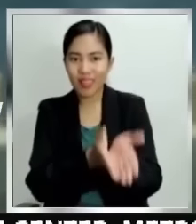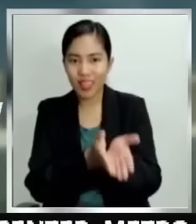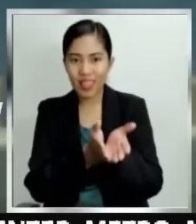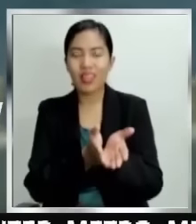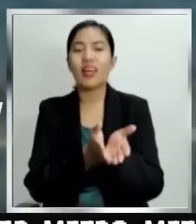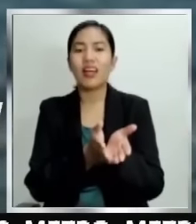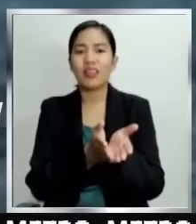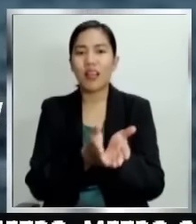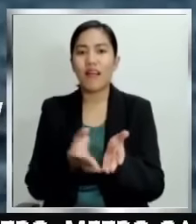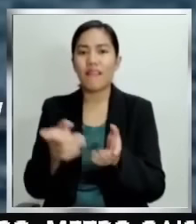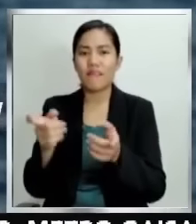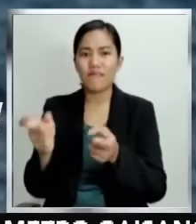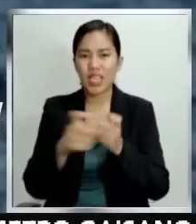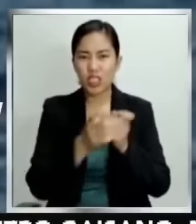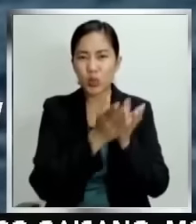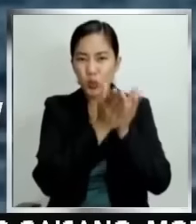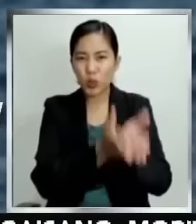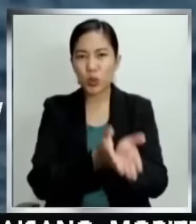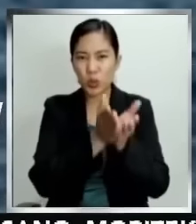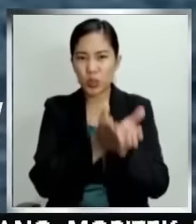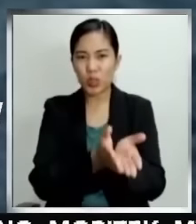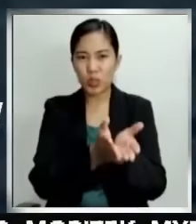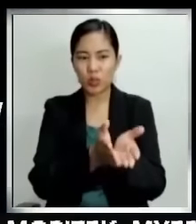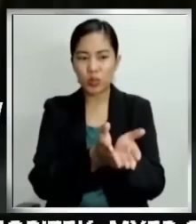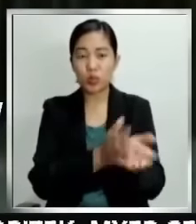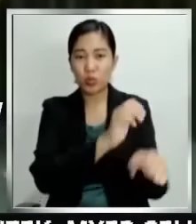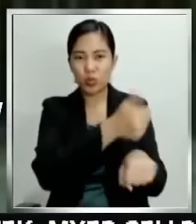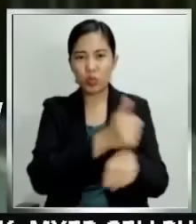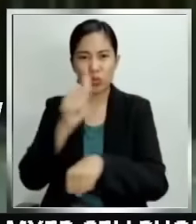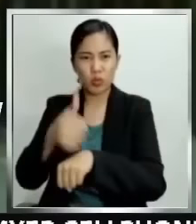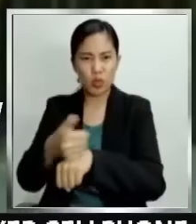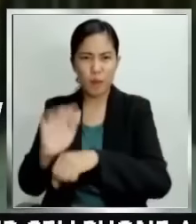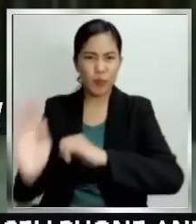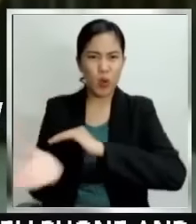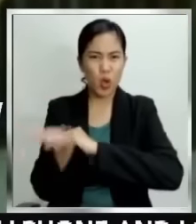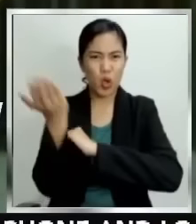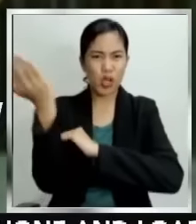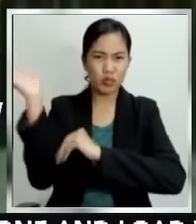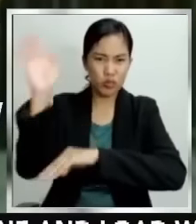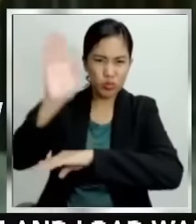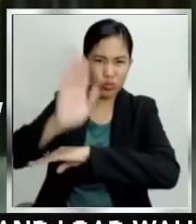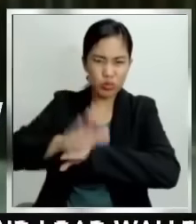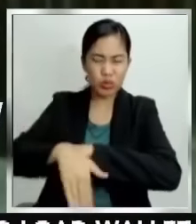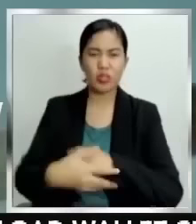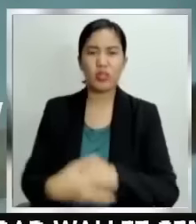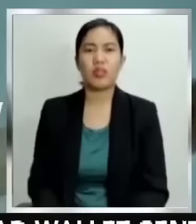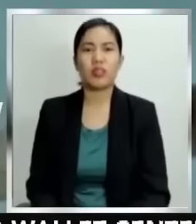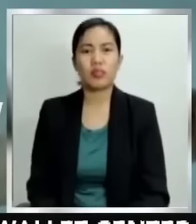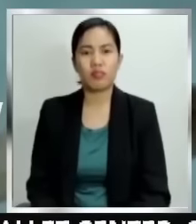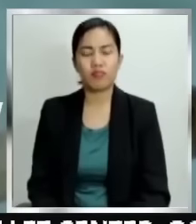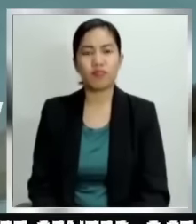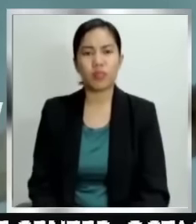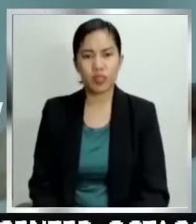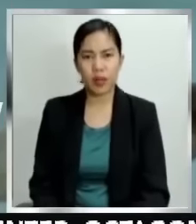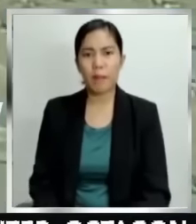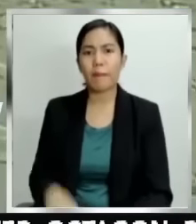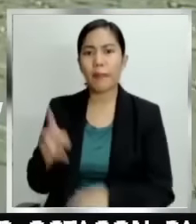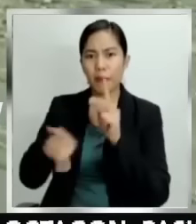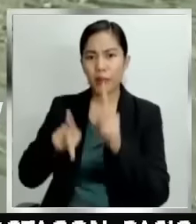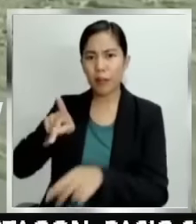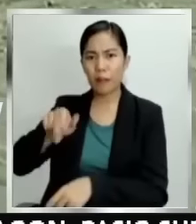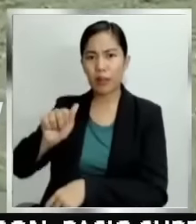nakaistasyon na mga ito sa lugar nila umaga hanggang gabi. May ilang taon na itong napansin ng mga taga-Pag-asa. Mga nakaumang na panganib